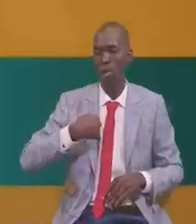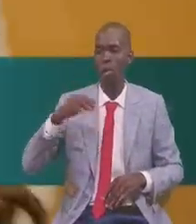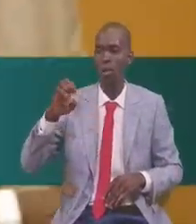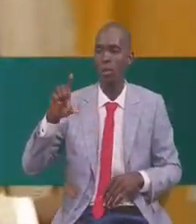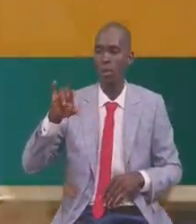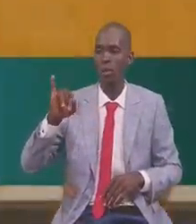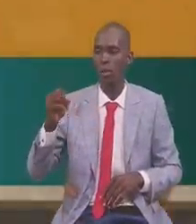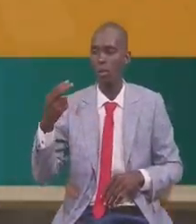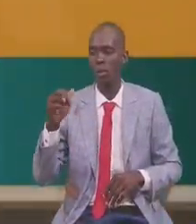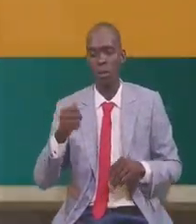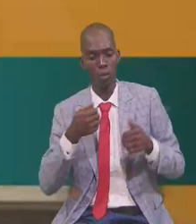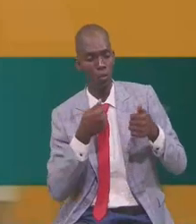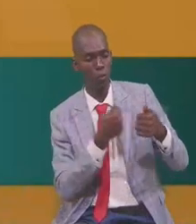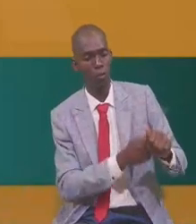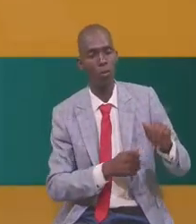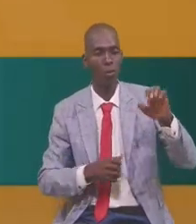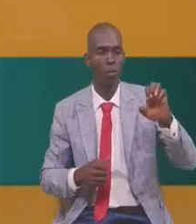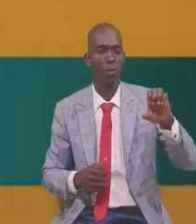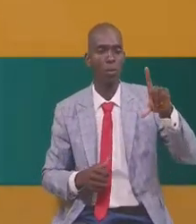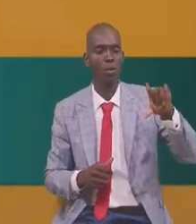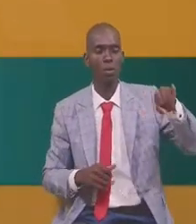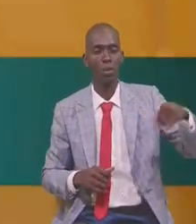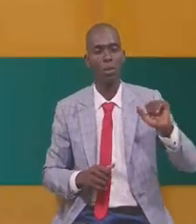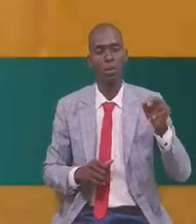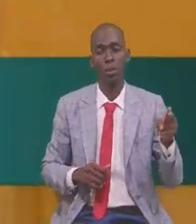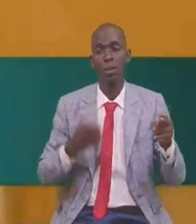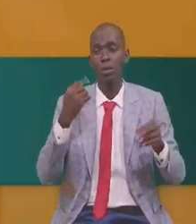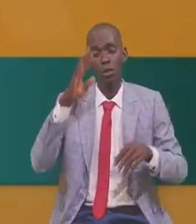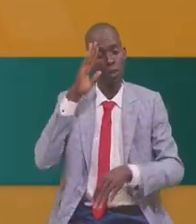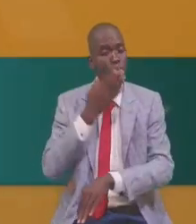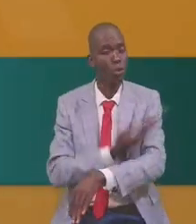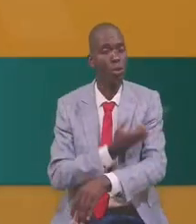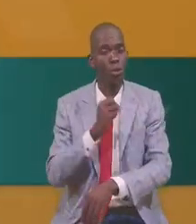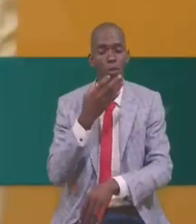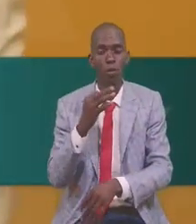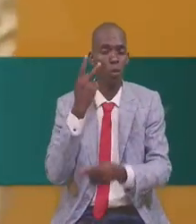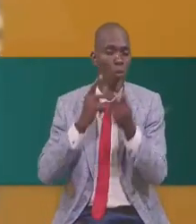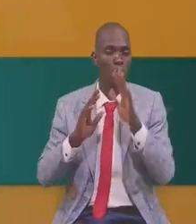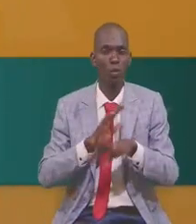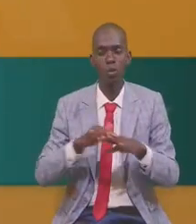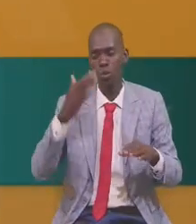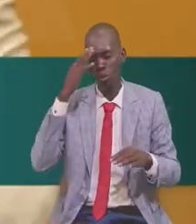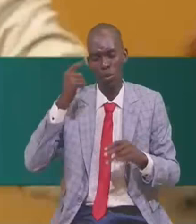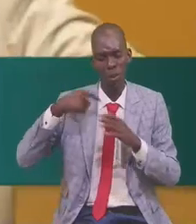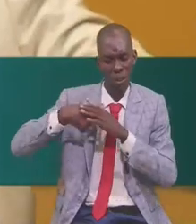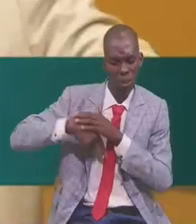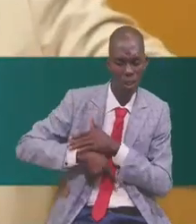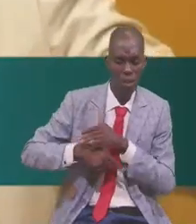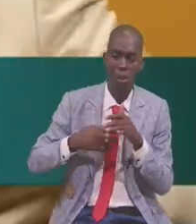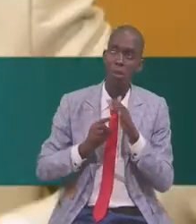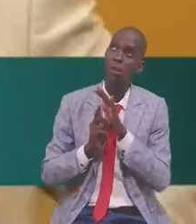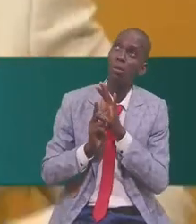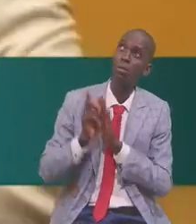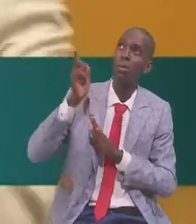façon intimite. Ils ne connaissent pas la profondeur de mon appel. La profondeur de mon et